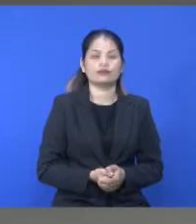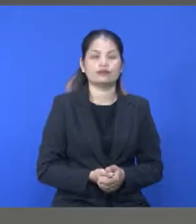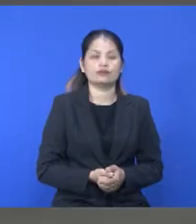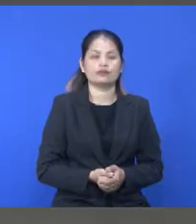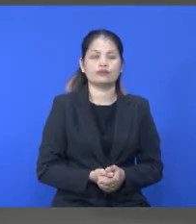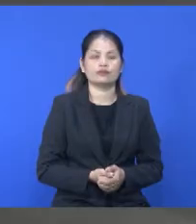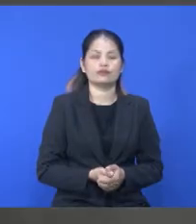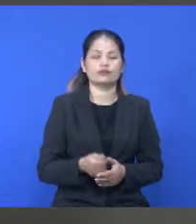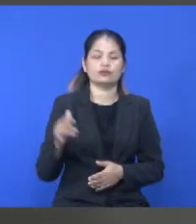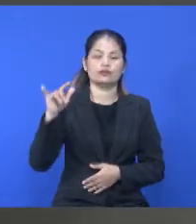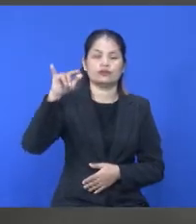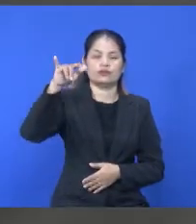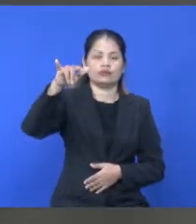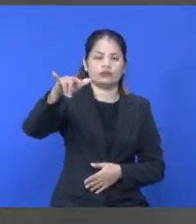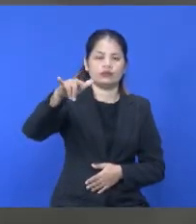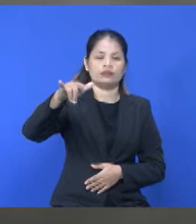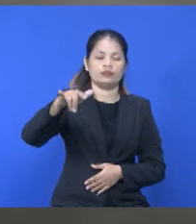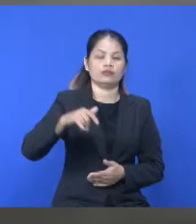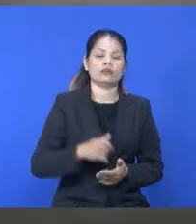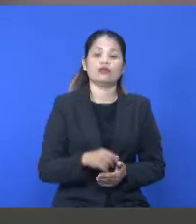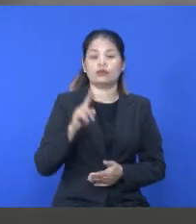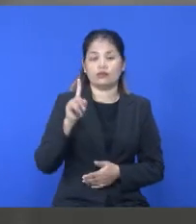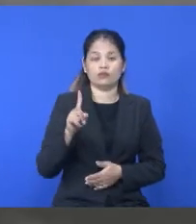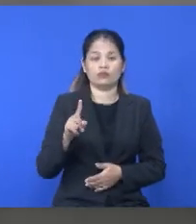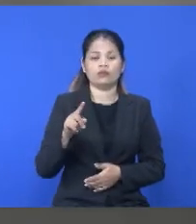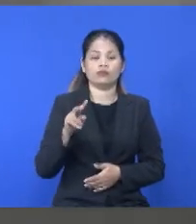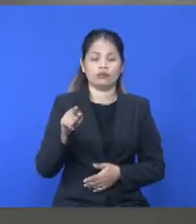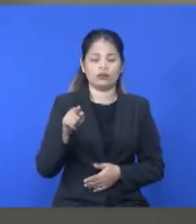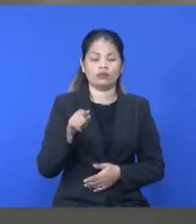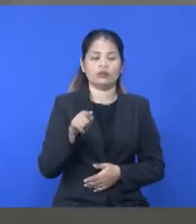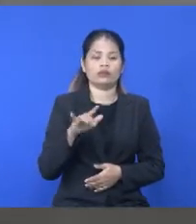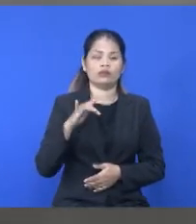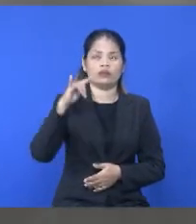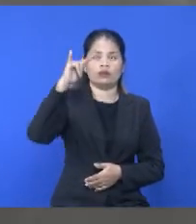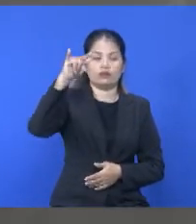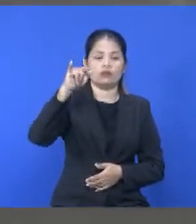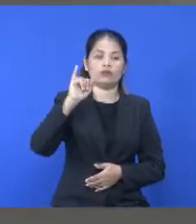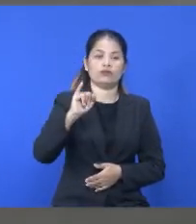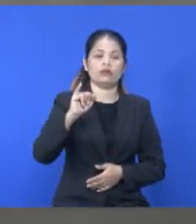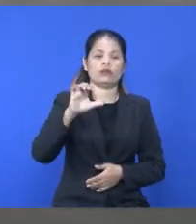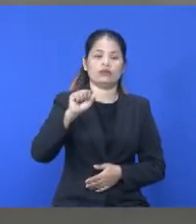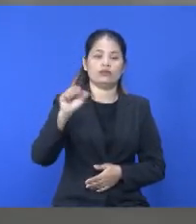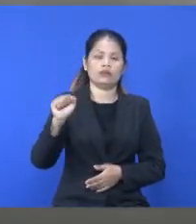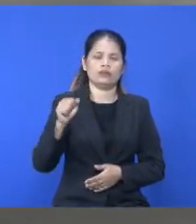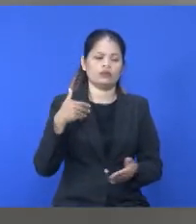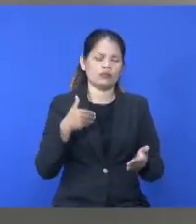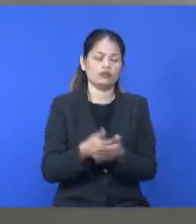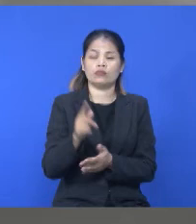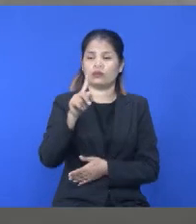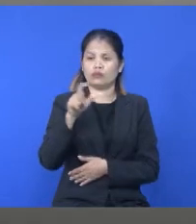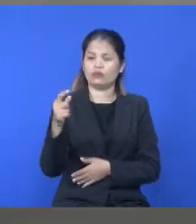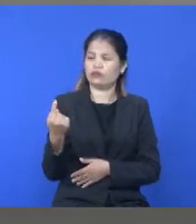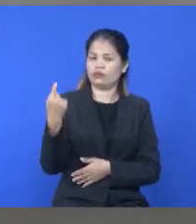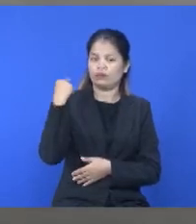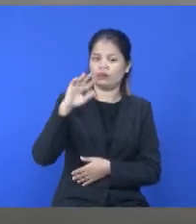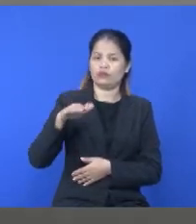2022យាន CST 100 Starliner ត្រូវបានបង្ហោះឡើងទៅកាន់ស្ថានីយ៍ ISS កាលពីជិត1សប្តាហ៍មុនវាបានចុះម